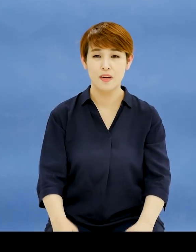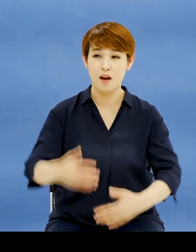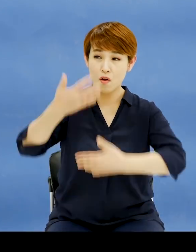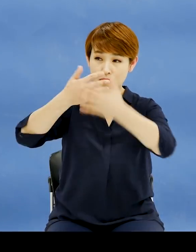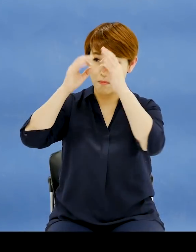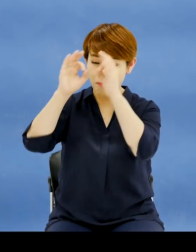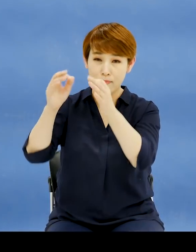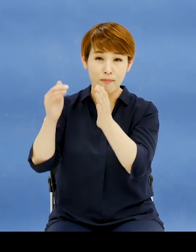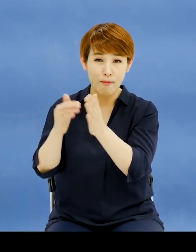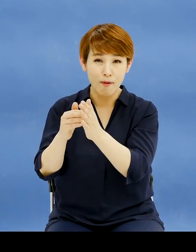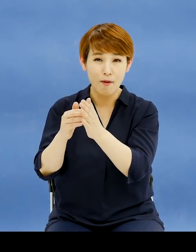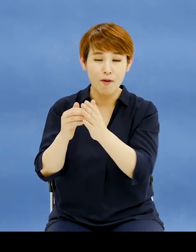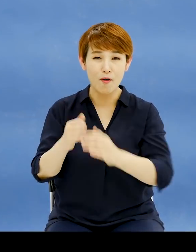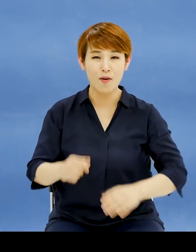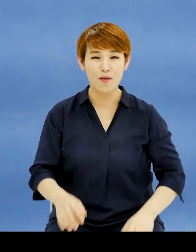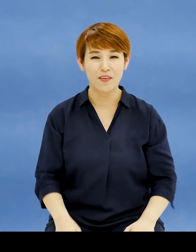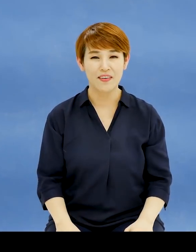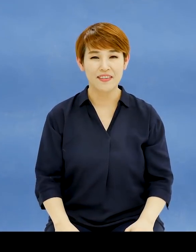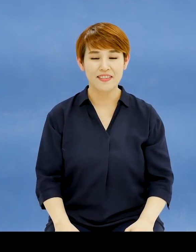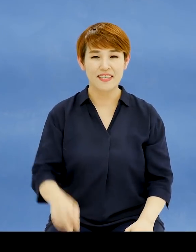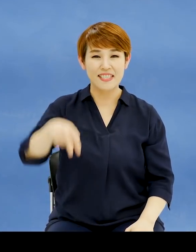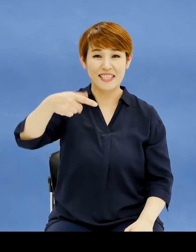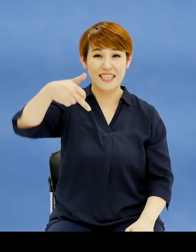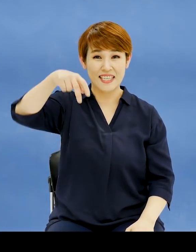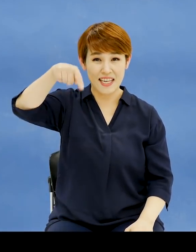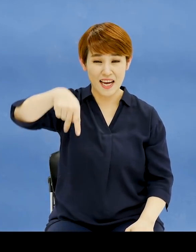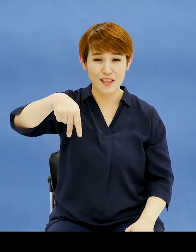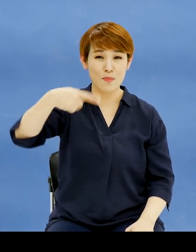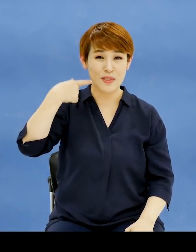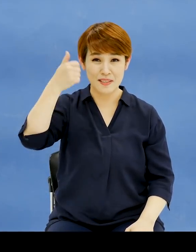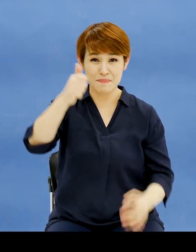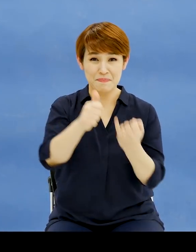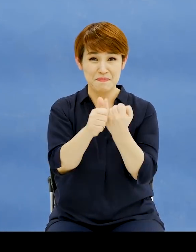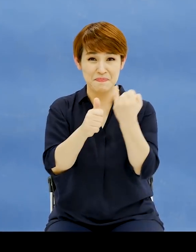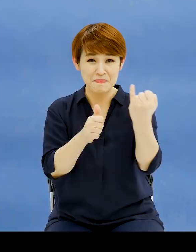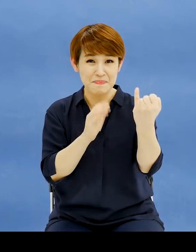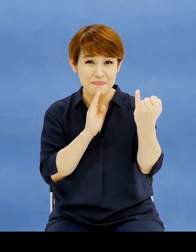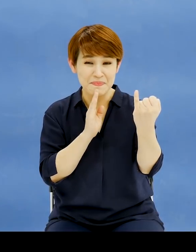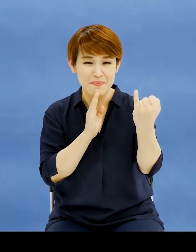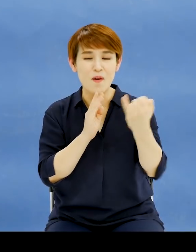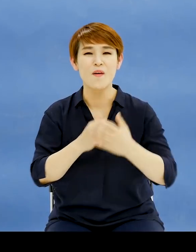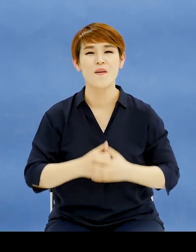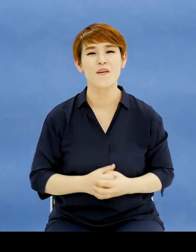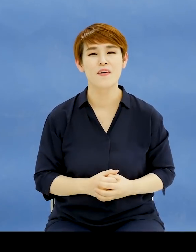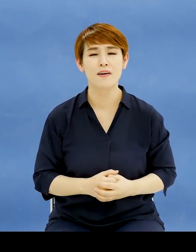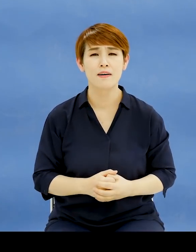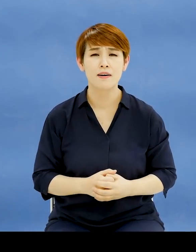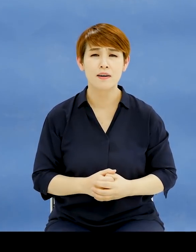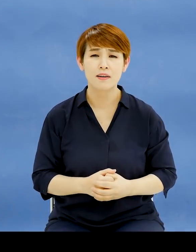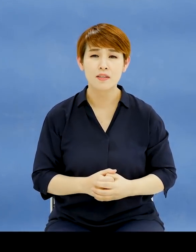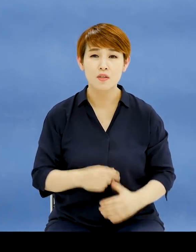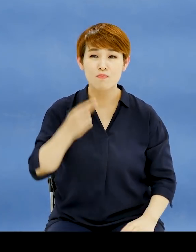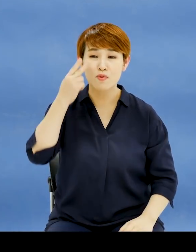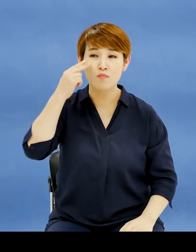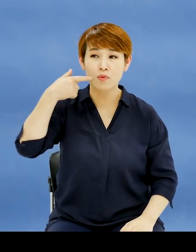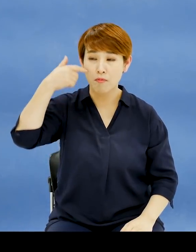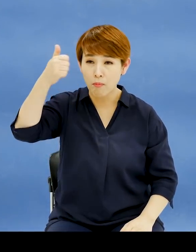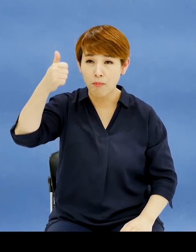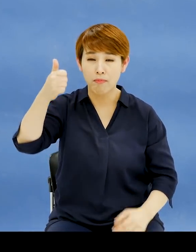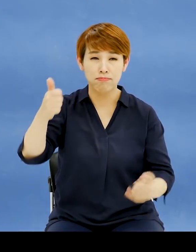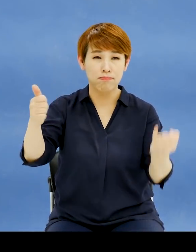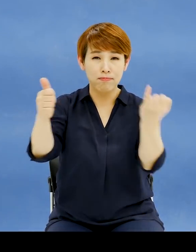조금 전에 저희가 영상을 잠깐 봤는데요. 영상에 본 것처럼 우리 스캇 브레너 목사님의 사모님이시고, 네. 근데 이제 그 어떻게 보면